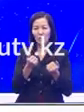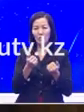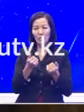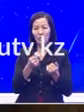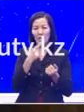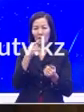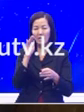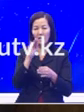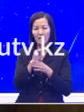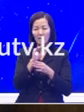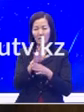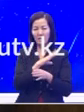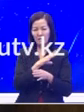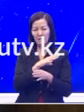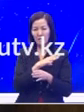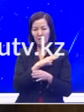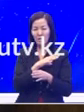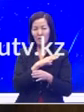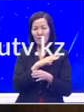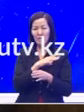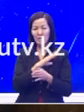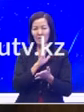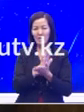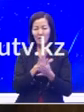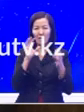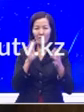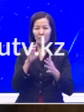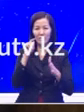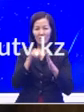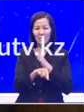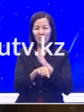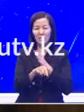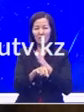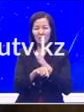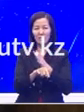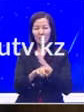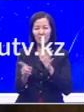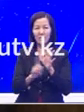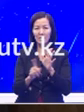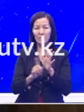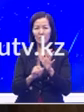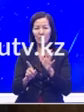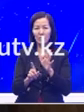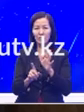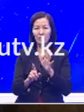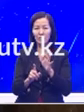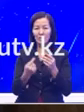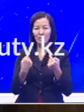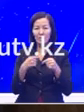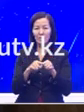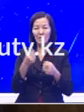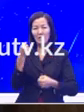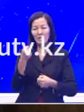аптада. Осы жуылмай шыққан автобустар бойынша бүкіл тасымалдаушы кәсіпорындар мекемесінің механиктеріне және